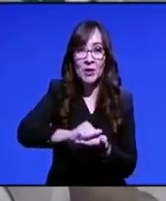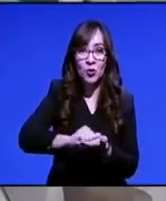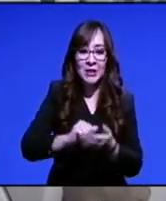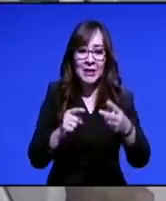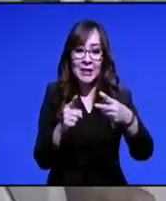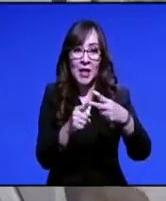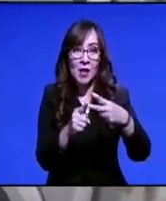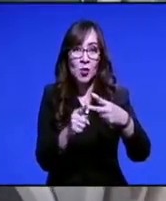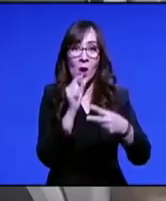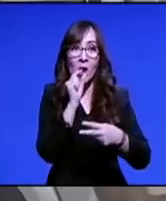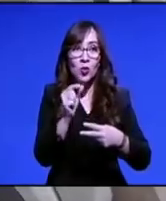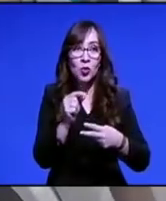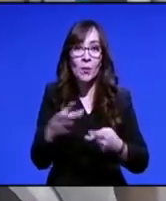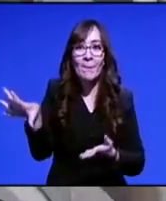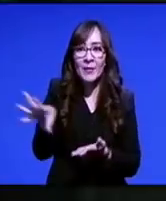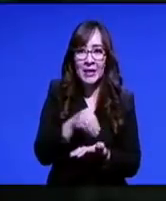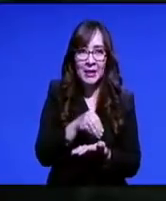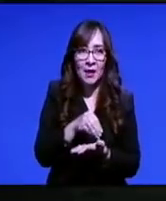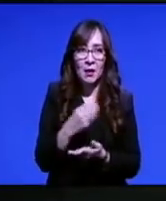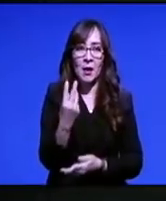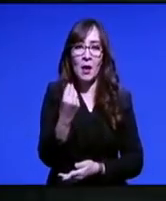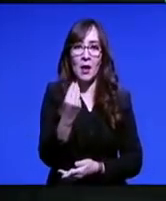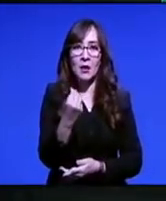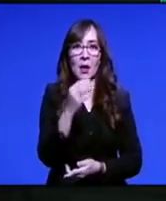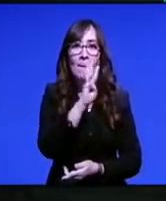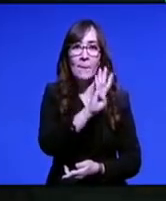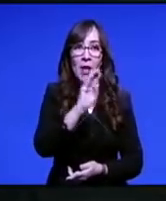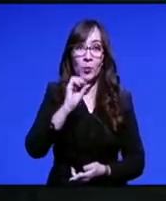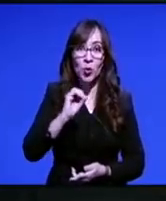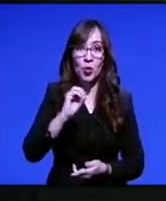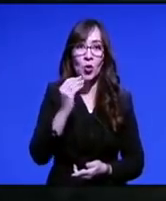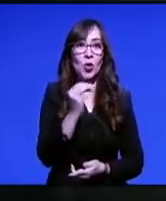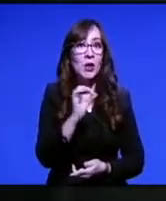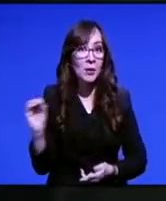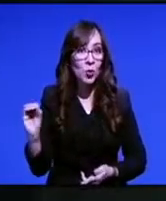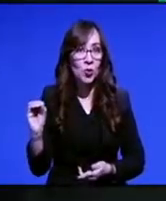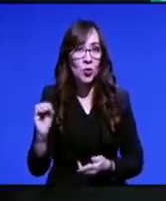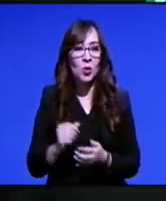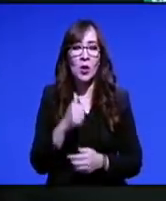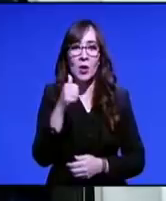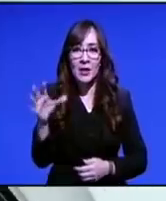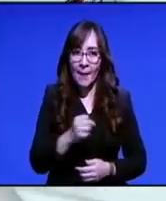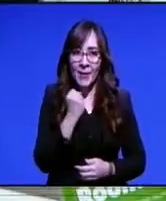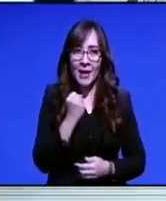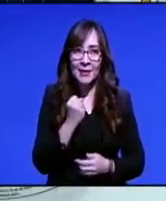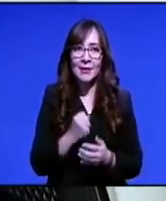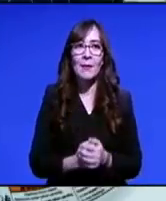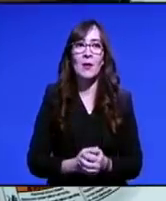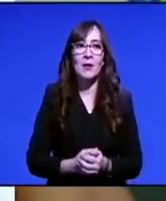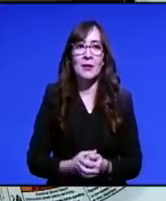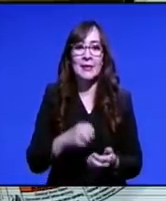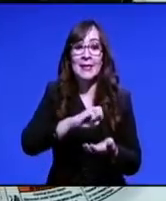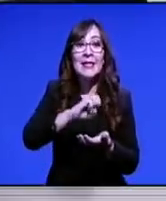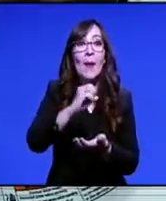kilonya? 40.000 kalau cuci sini. 40.000, ini udah dapat deterjen, jadi kita nggak perlu bawa sabun dari rumah.